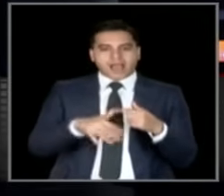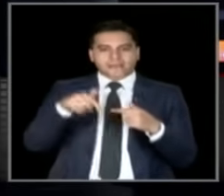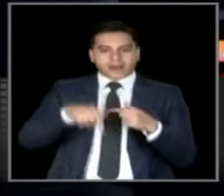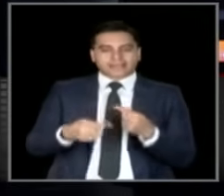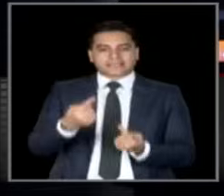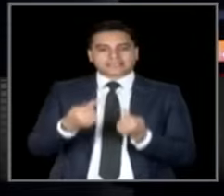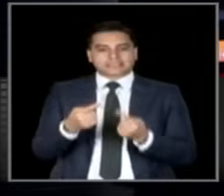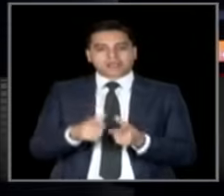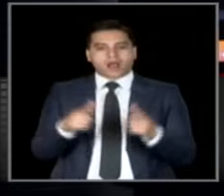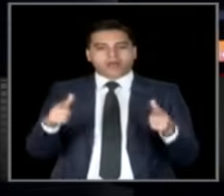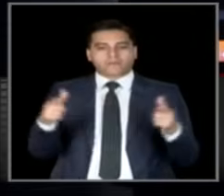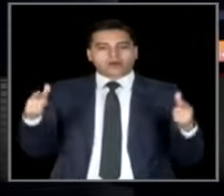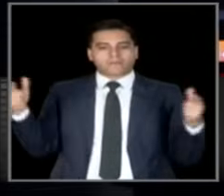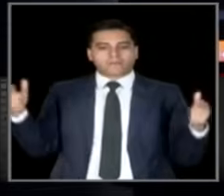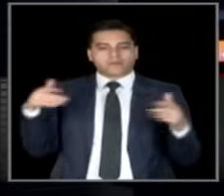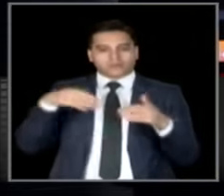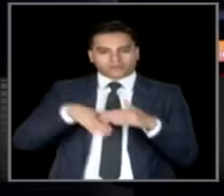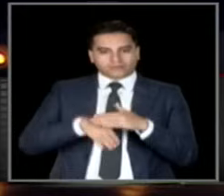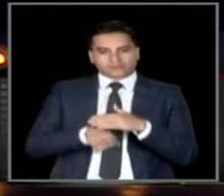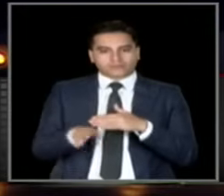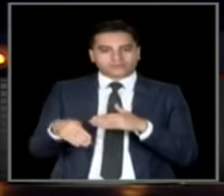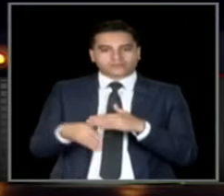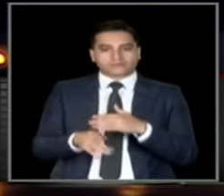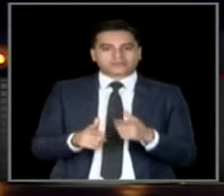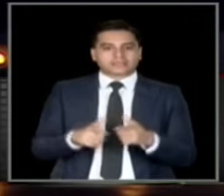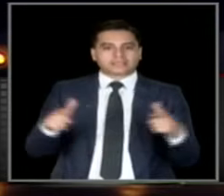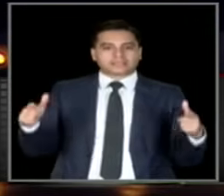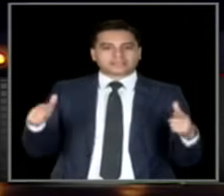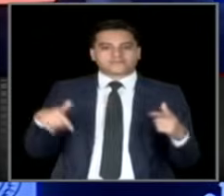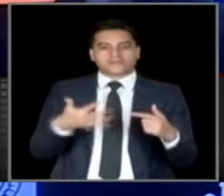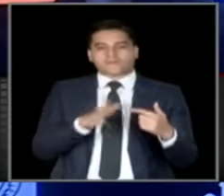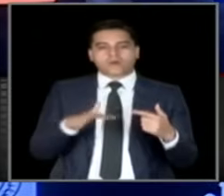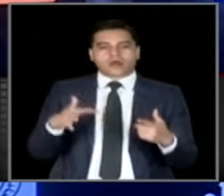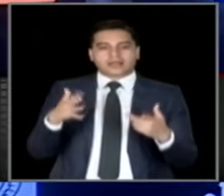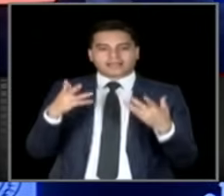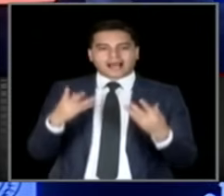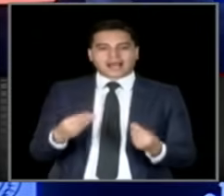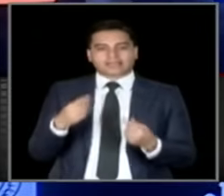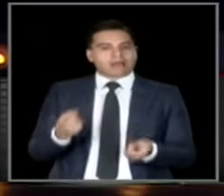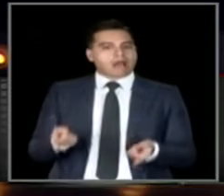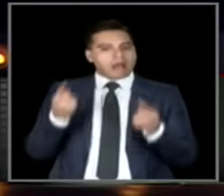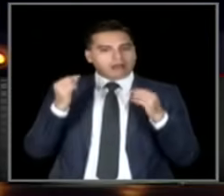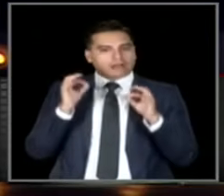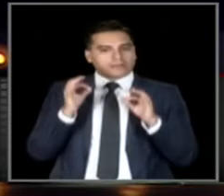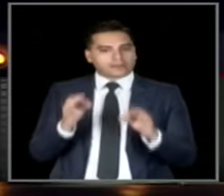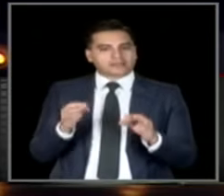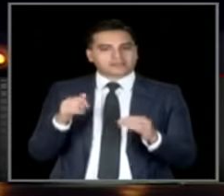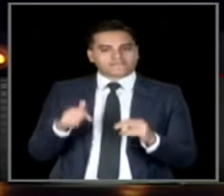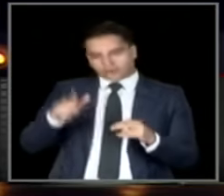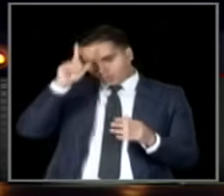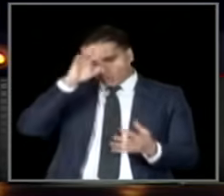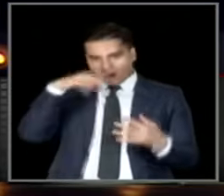جوه جزيرة أكبر في أرخبيل في المحيط الهادي، من أغرب الظواهر